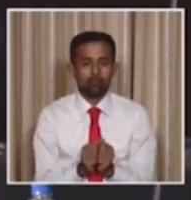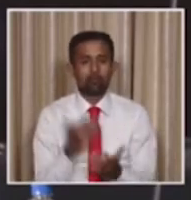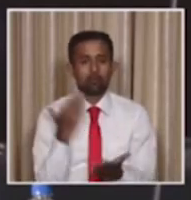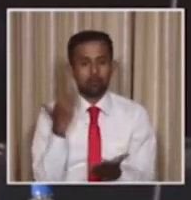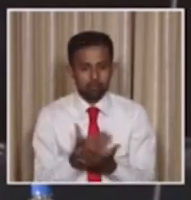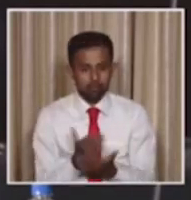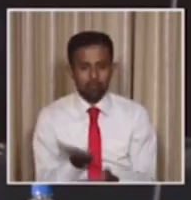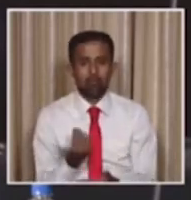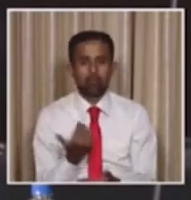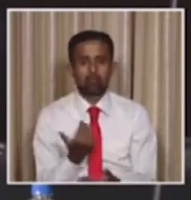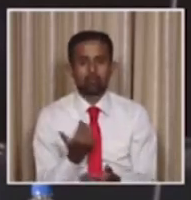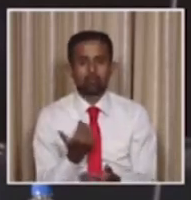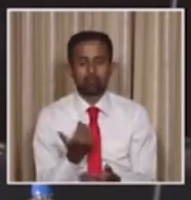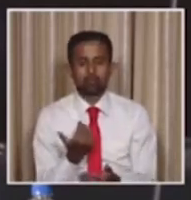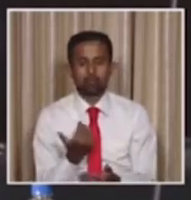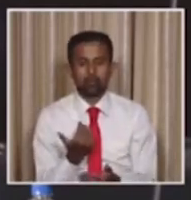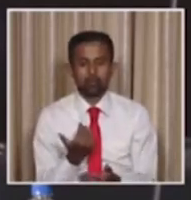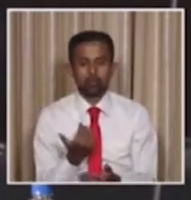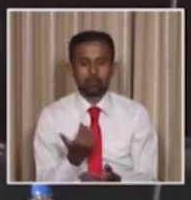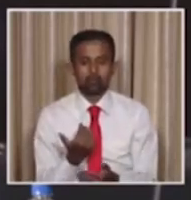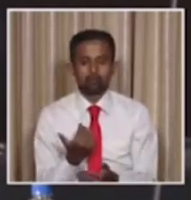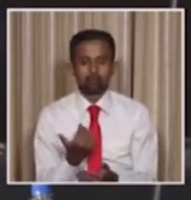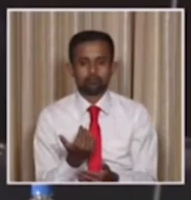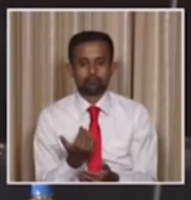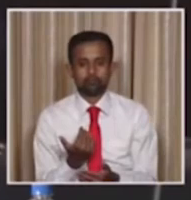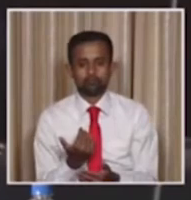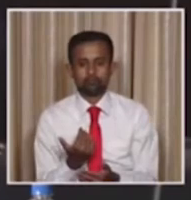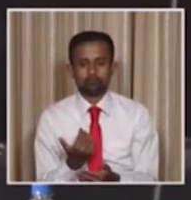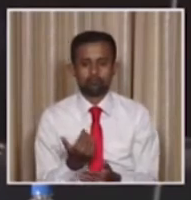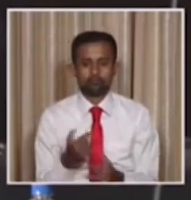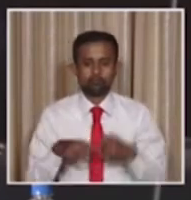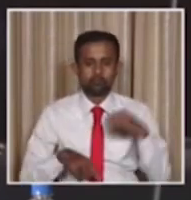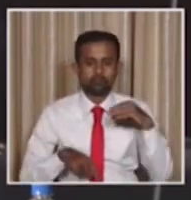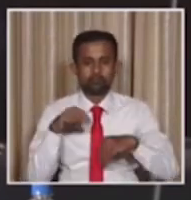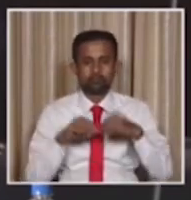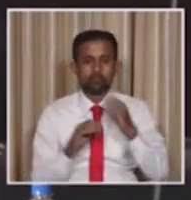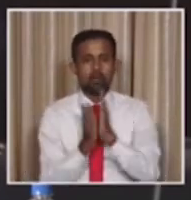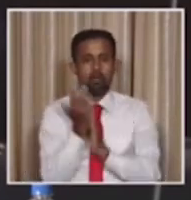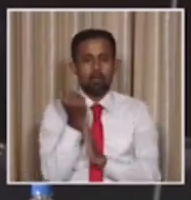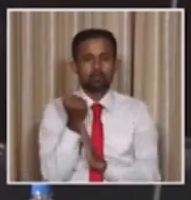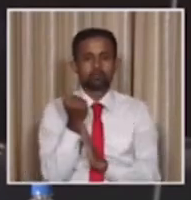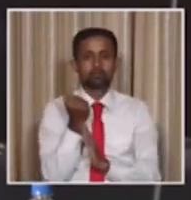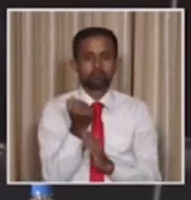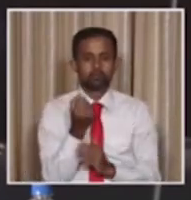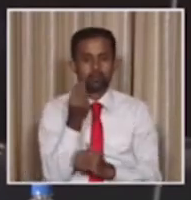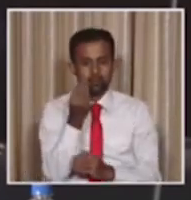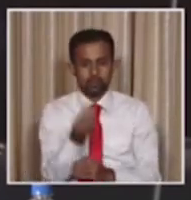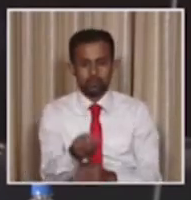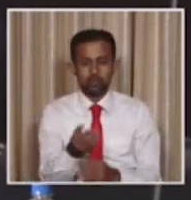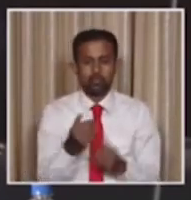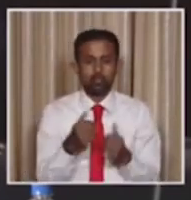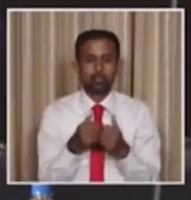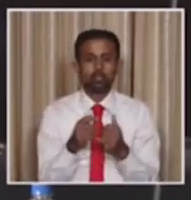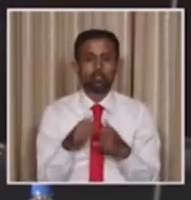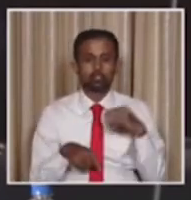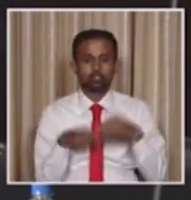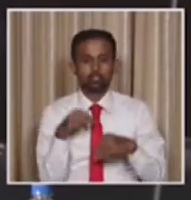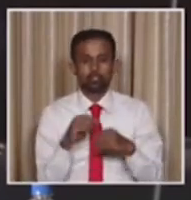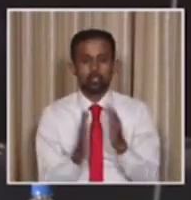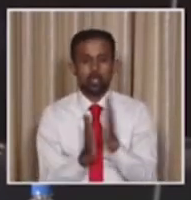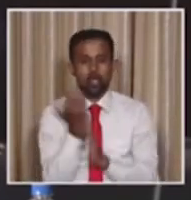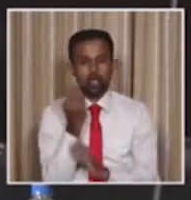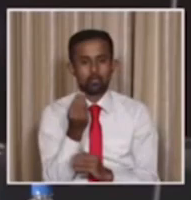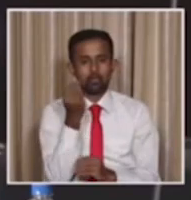எல்லோருக்கும் தேவைப்படுகின்றது. அந்த சர்வஜன வாக்குரிமையை நடத்துவதற்கான நடவடிக்கை எடுக்க வேண்டும். ஏனென்றால் ஜனாதிபதி ரணில் விக்ரமசிங்க அவர்கள்